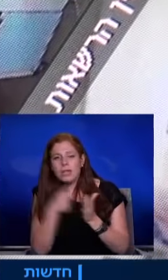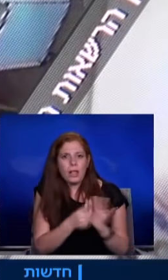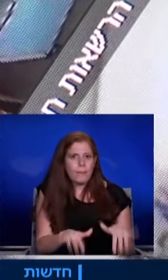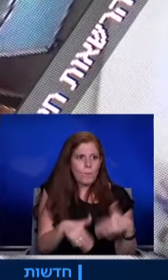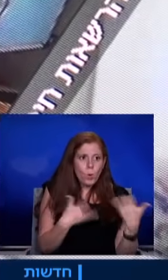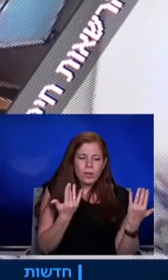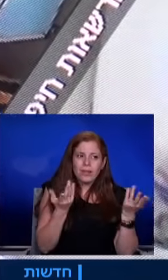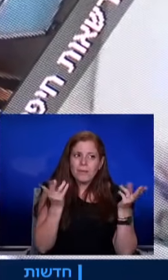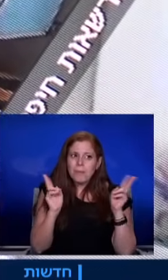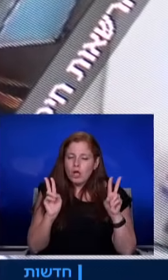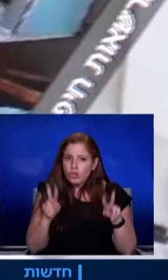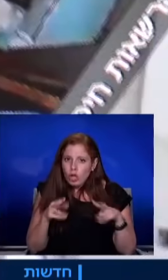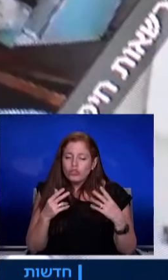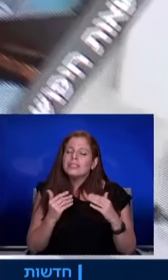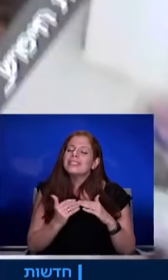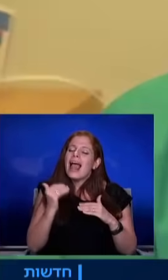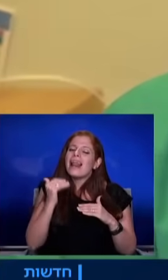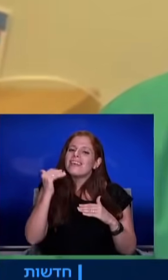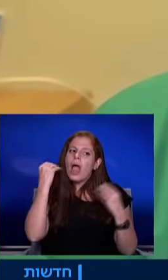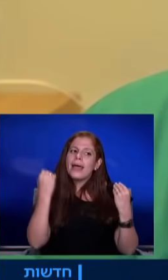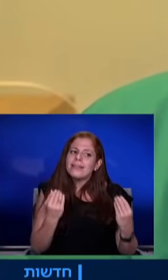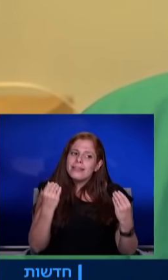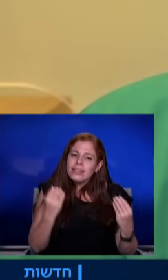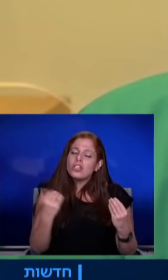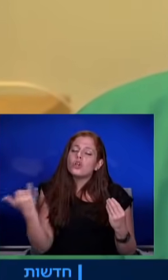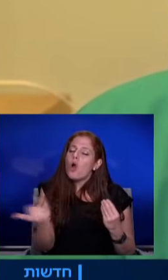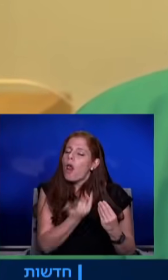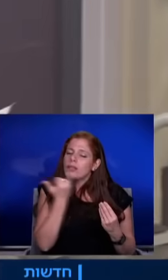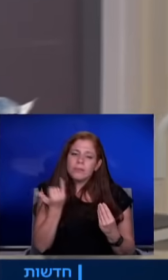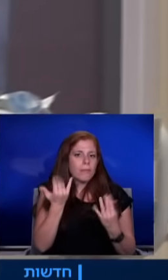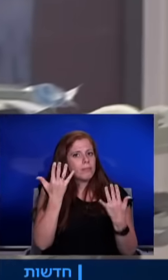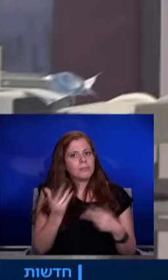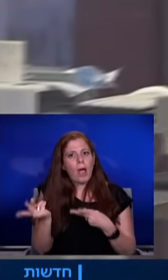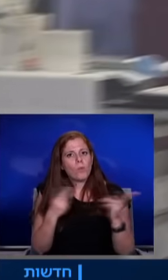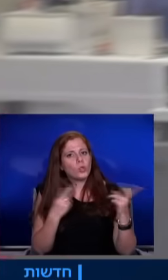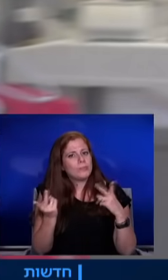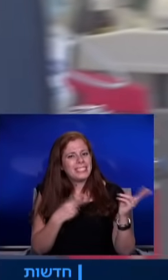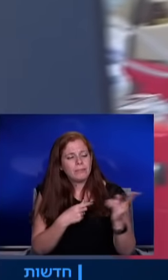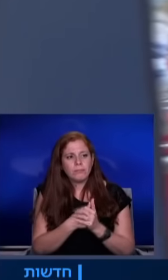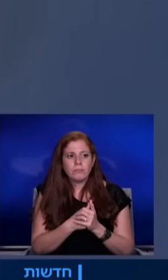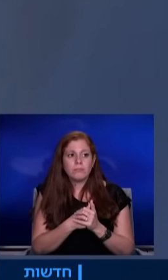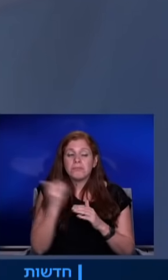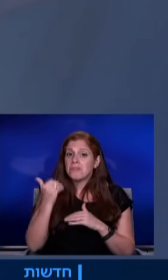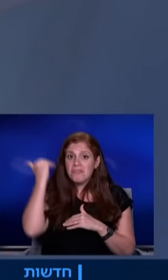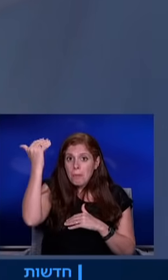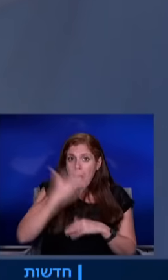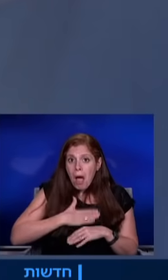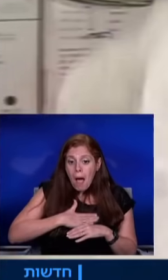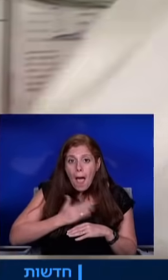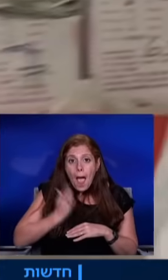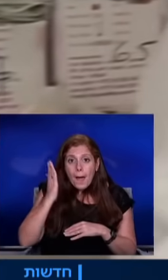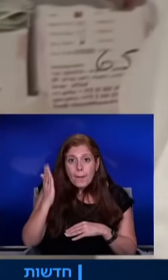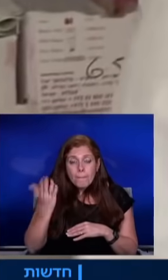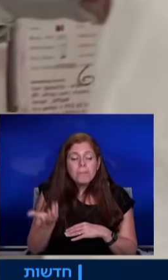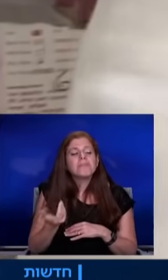שיש לנו זה עלייה איטית מתמדת כל הזמן במספר המאושפזים. ומה הלאה, אחרי החגים, בבתי החולים